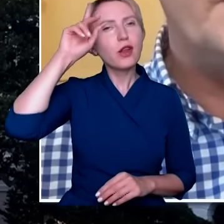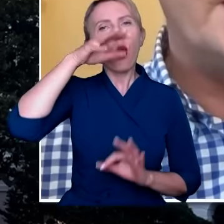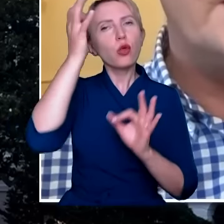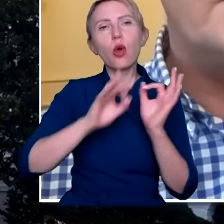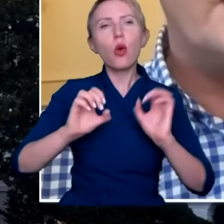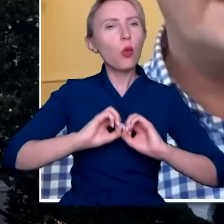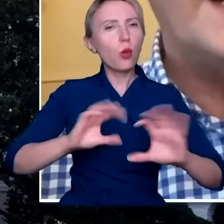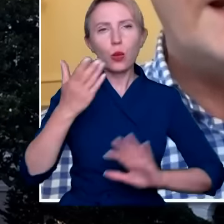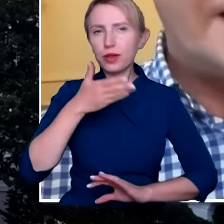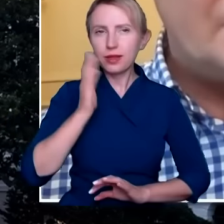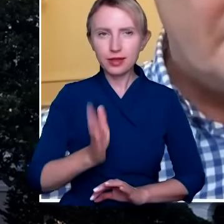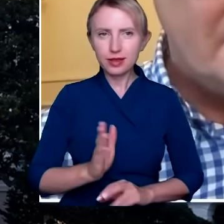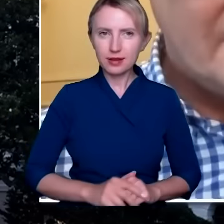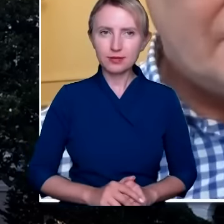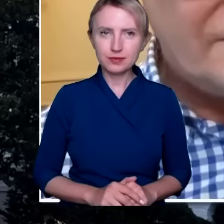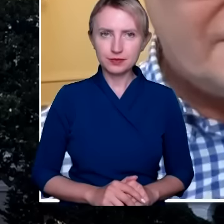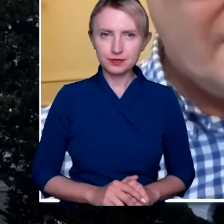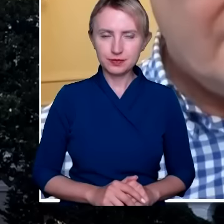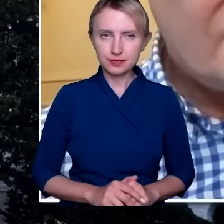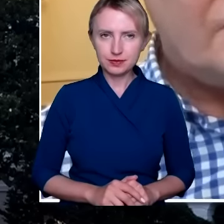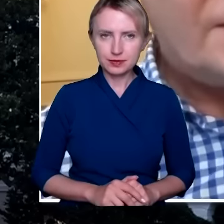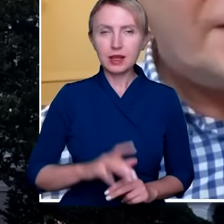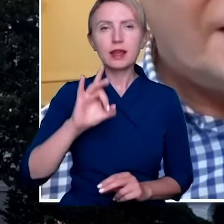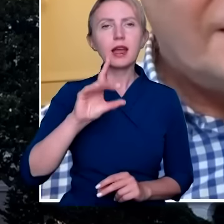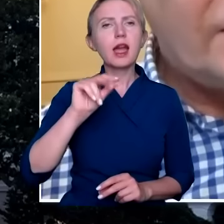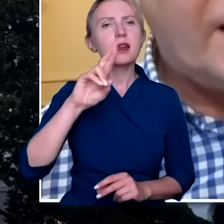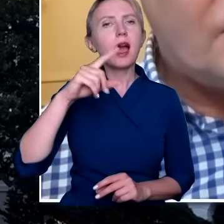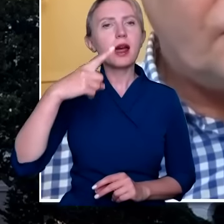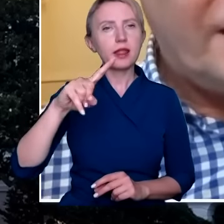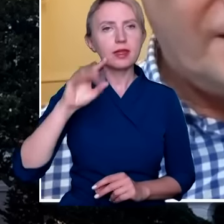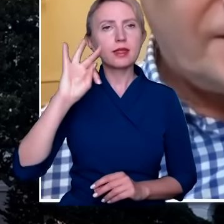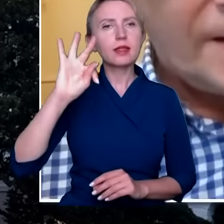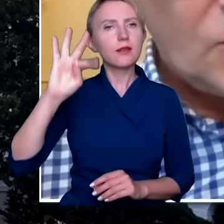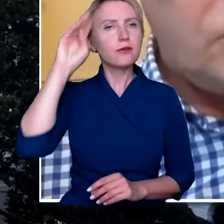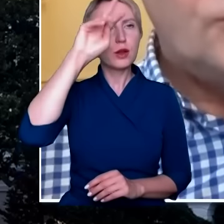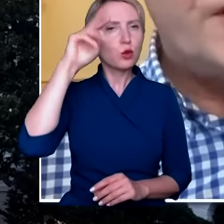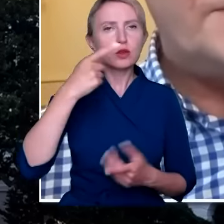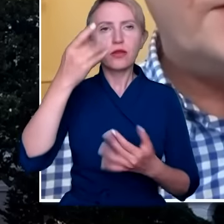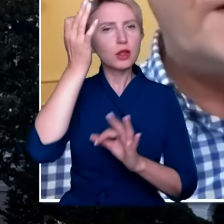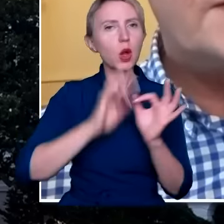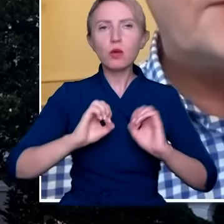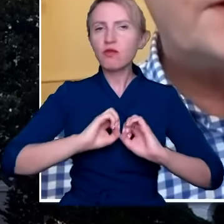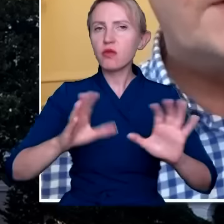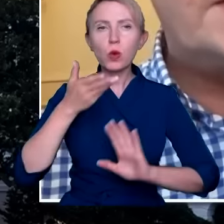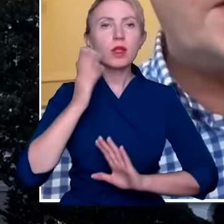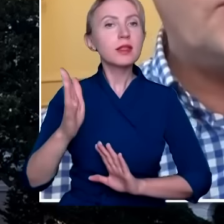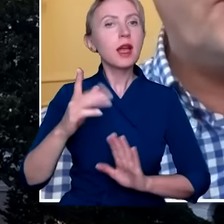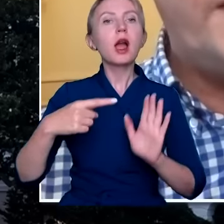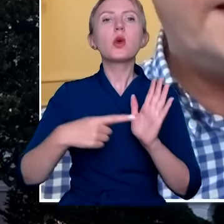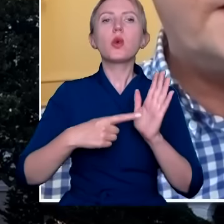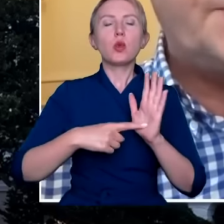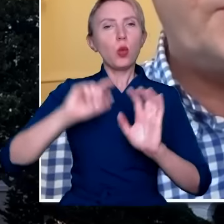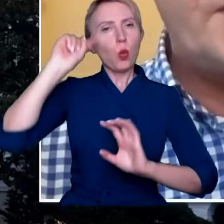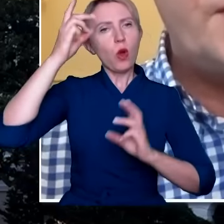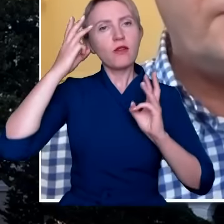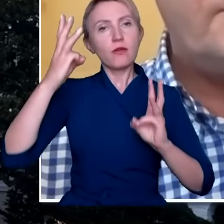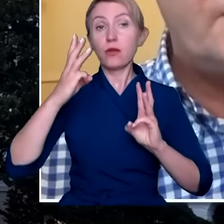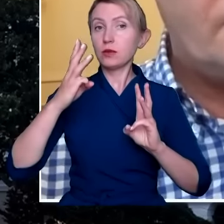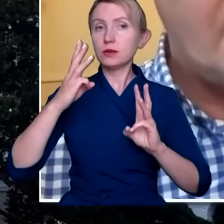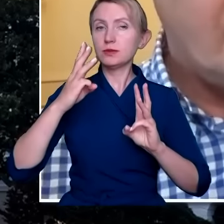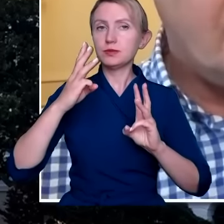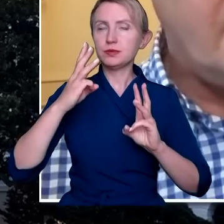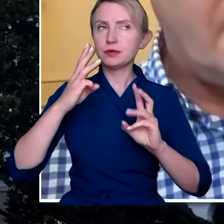w filozofię Girarda, ale tam jest on niejako takim kluczem do niej jest to, że konflikty